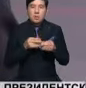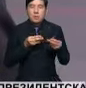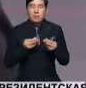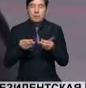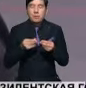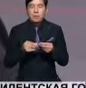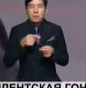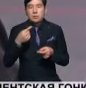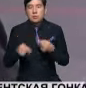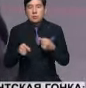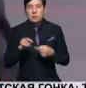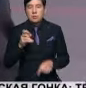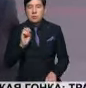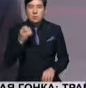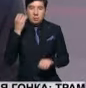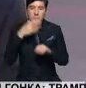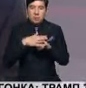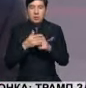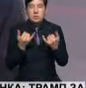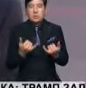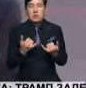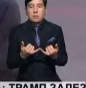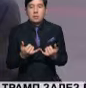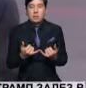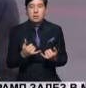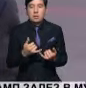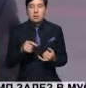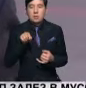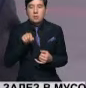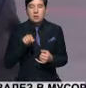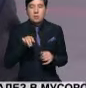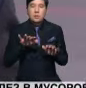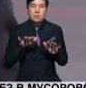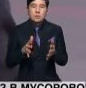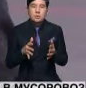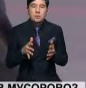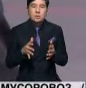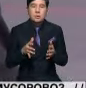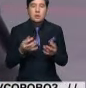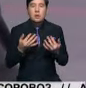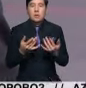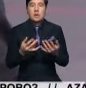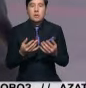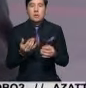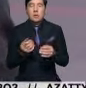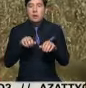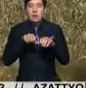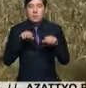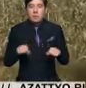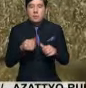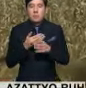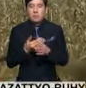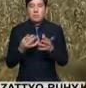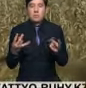конечно. Понятно, сегодня вот эта ситуация, она требует, наверное, вмешательства правительства. В